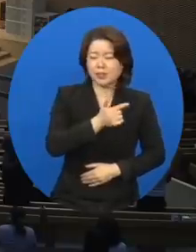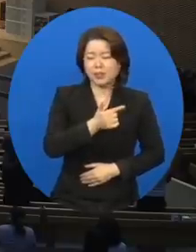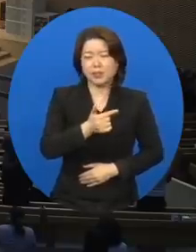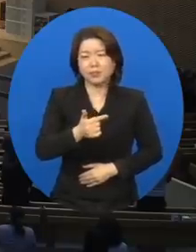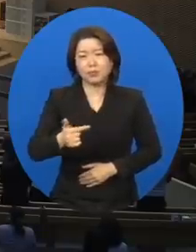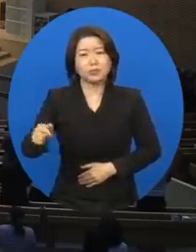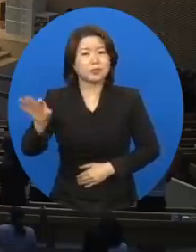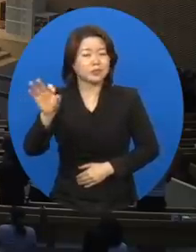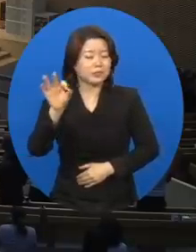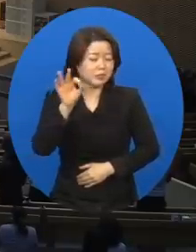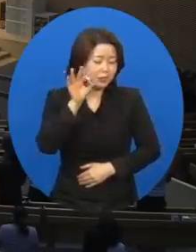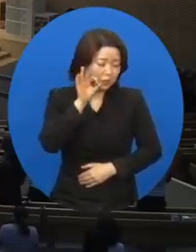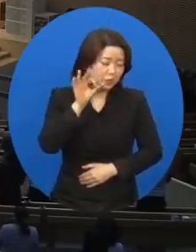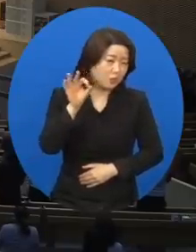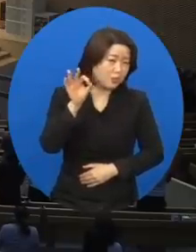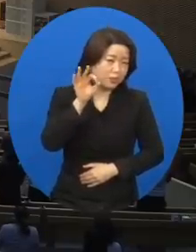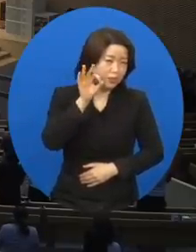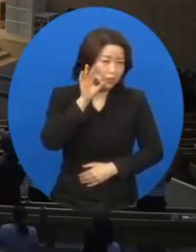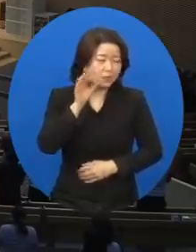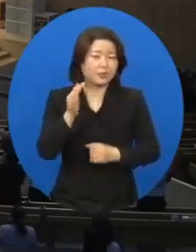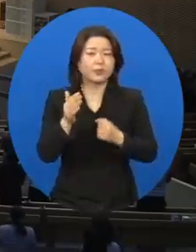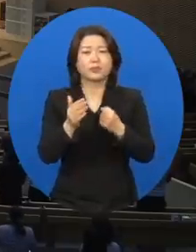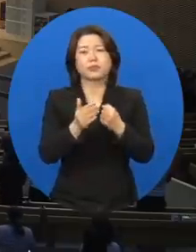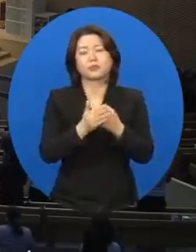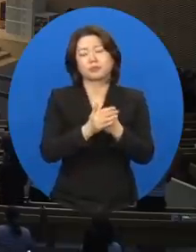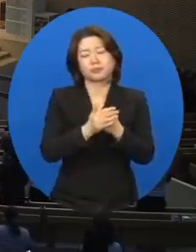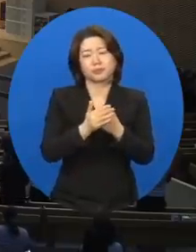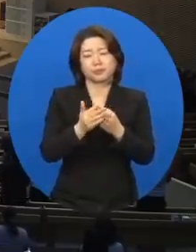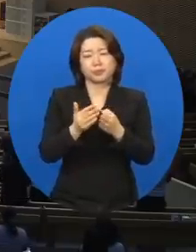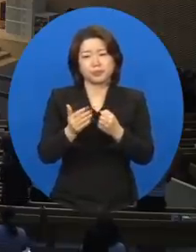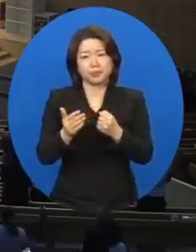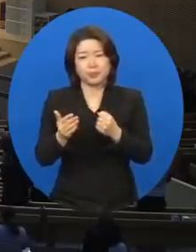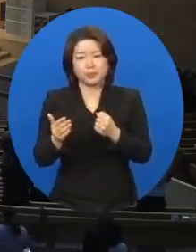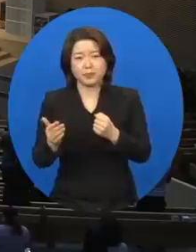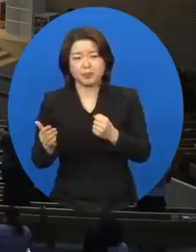너무나 부끄러워